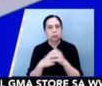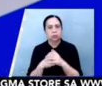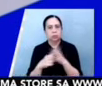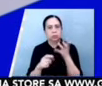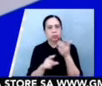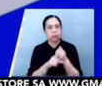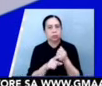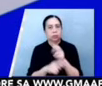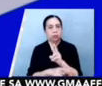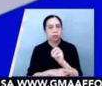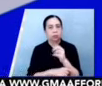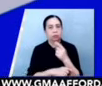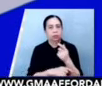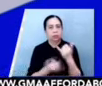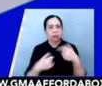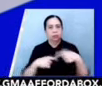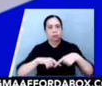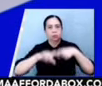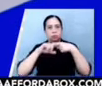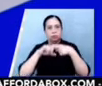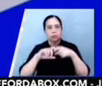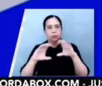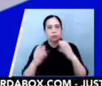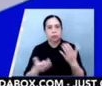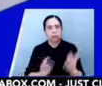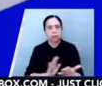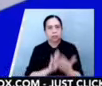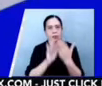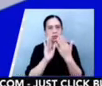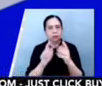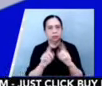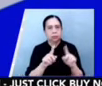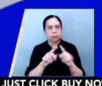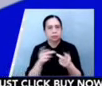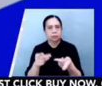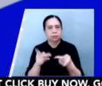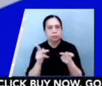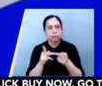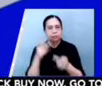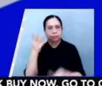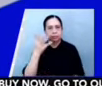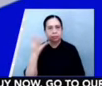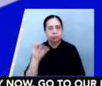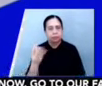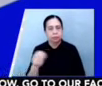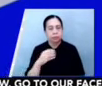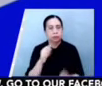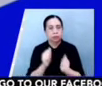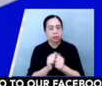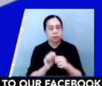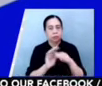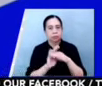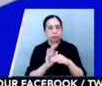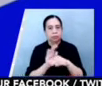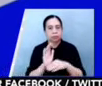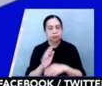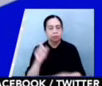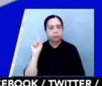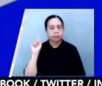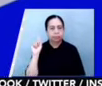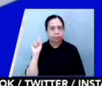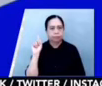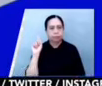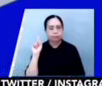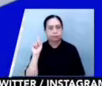nanatiling suspendido ang face to face classes sa ilang lugar sa Batangas kabilang ang mga bayan ng Lian kalatagan tuwi